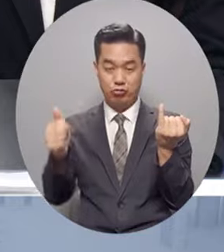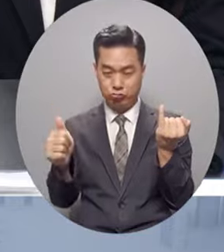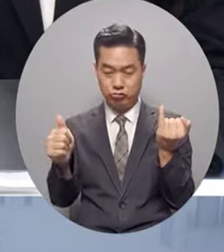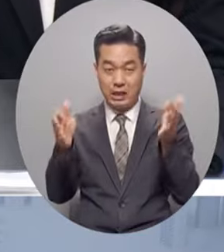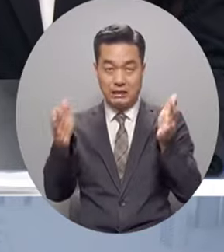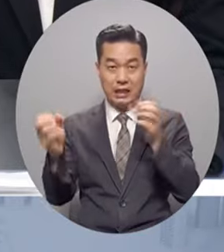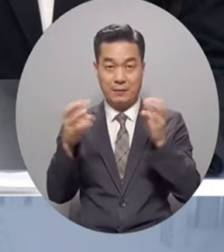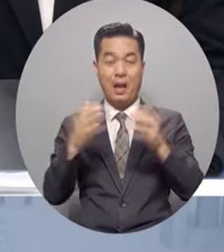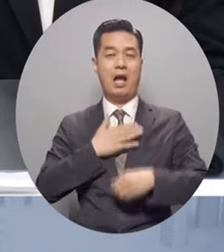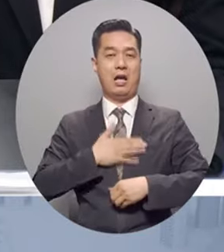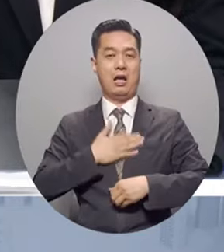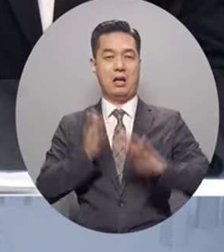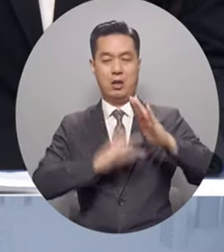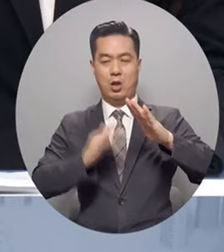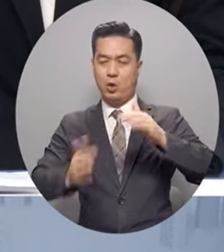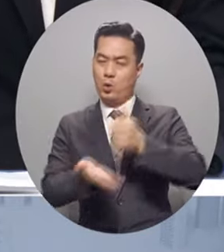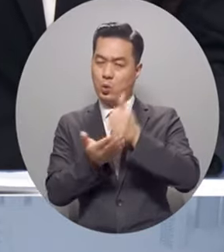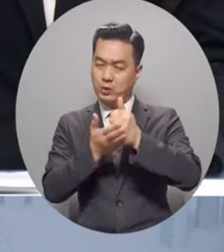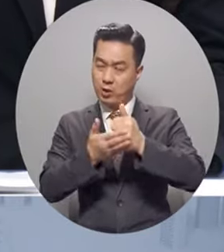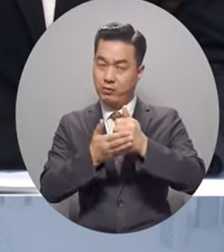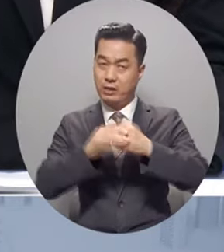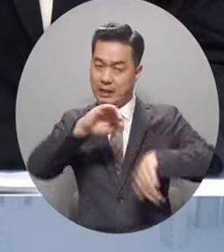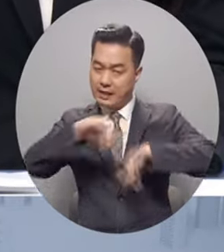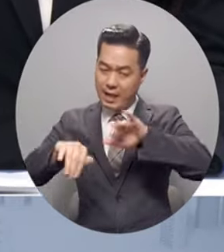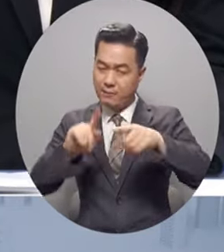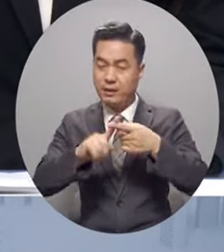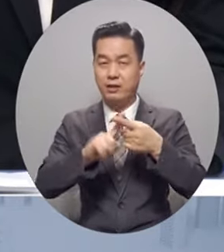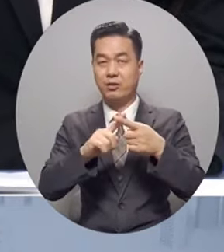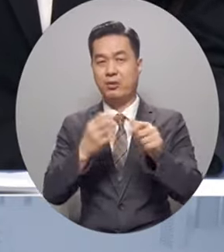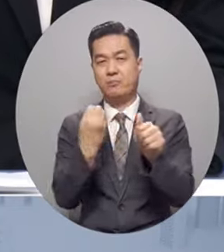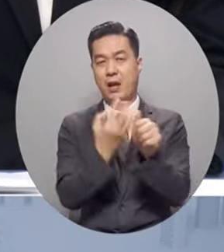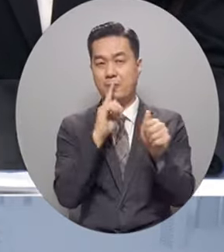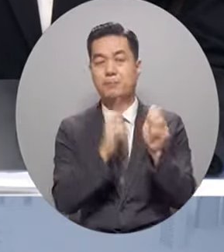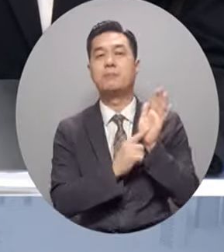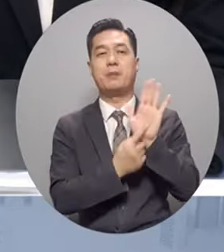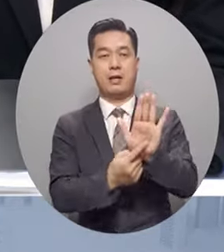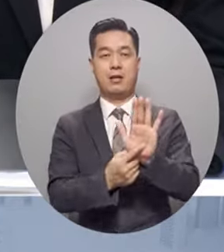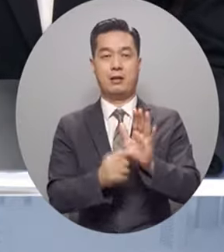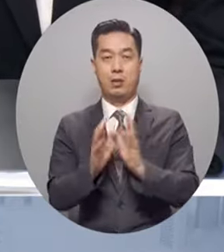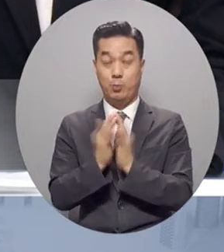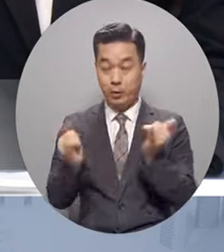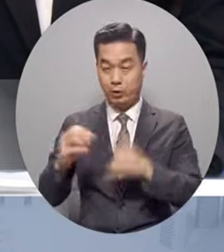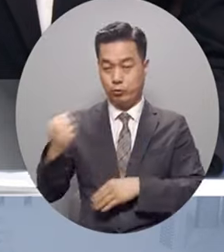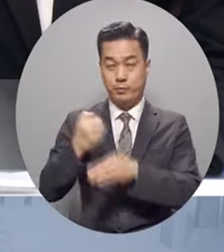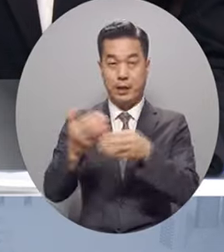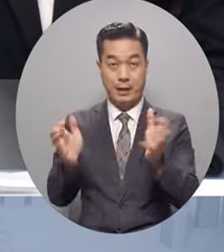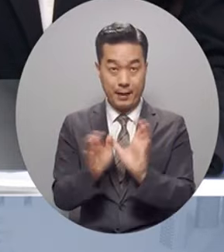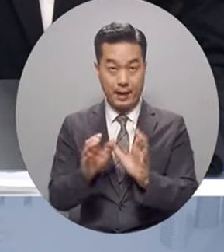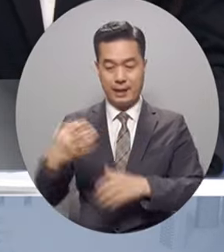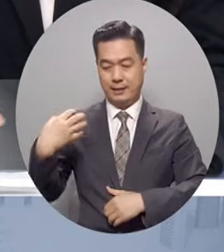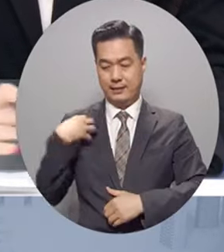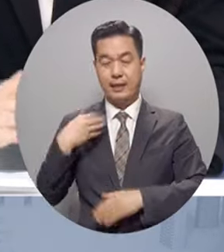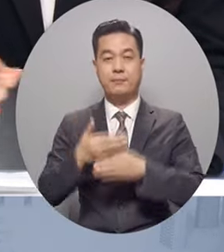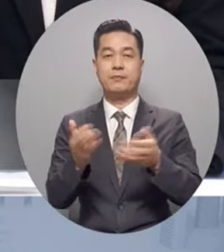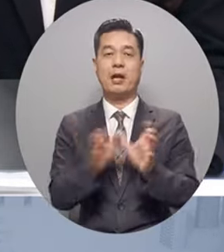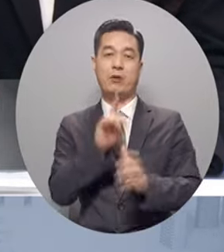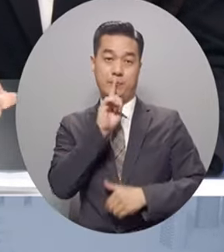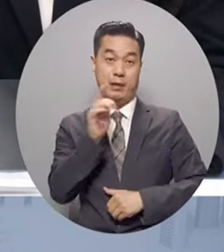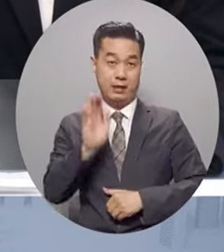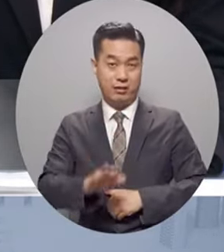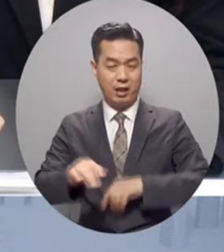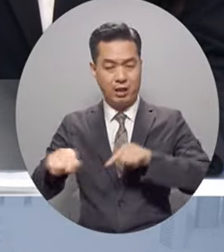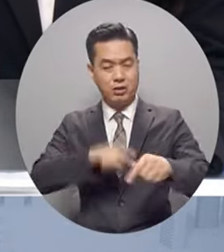김여사의 공천개입 의혹을 부각했습니다 더구나 강씨는 본인을 국민의 임 책임 당원이라고 소개했는데 이게 어떠한